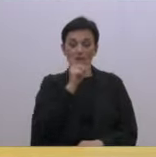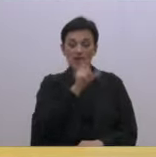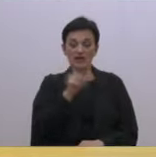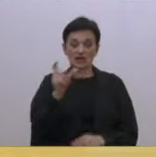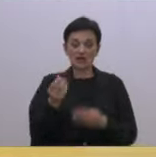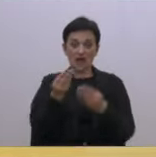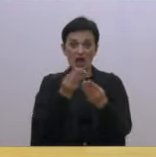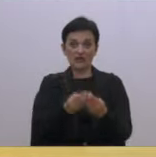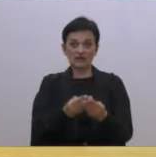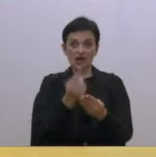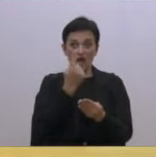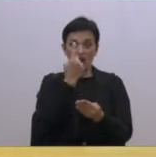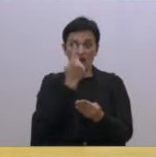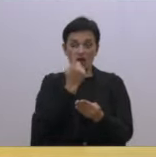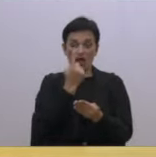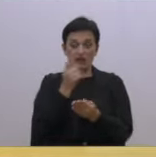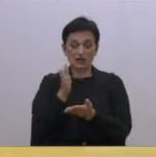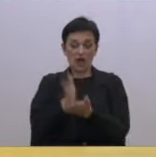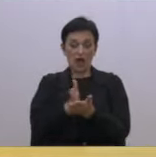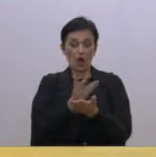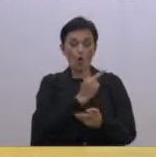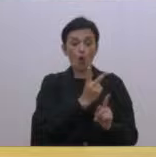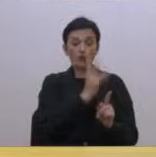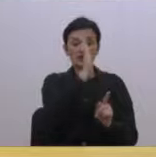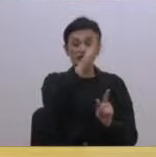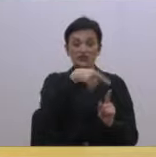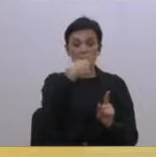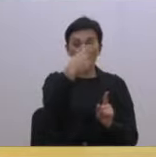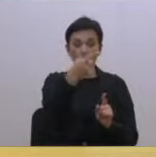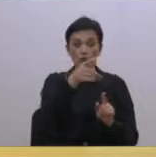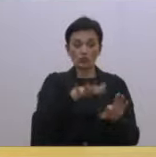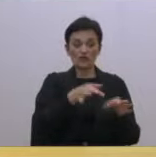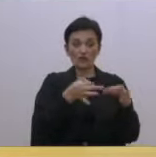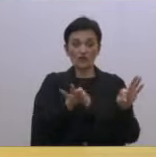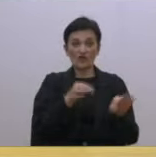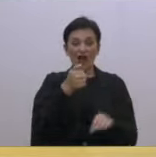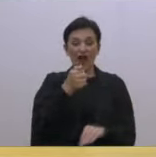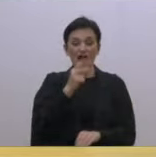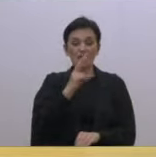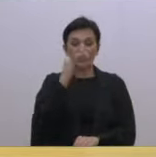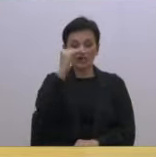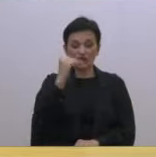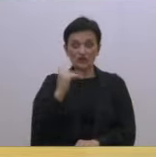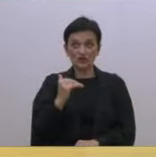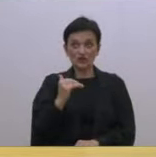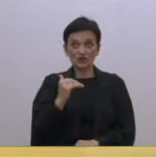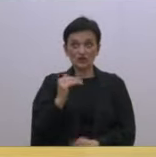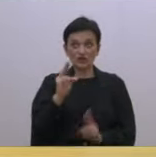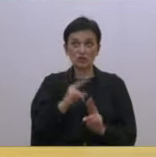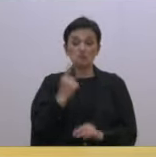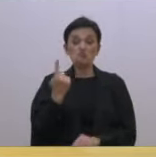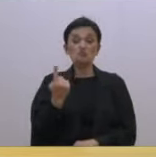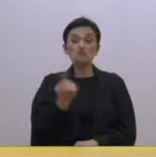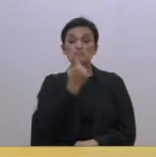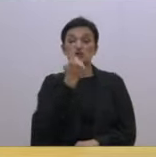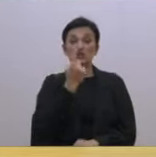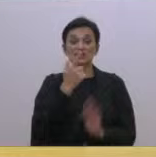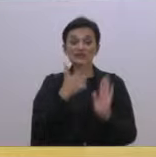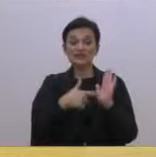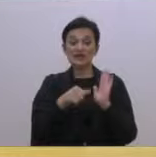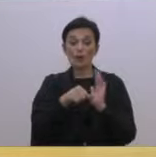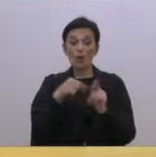ამ ერთ არსებულ და ორ სამომავლო ვაკანსიაზე. ანბანური წესით უყრით, პირველი ვინც მიიღებს